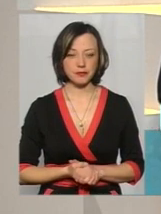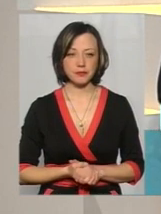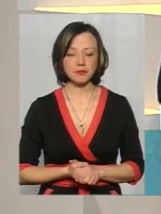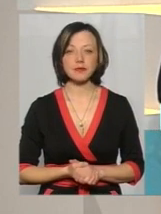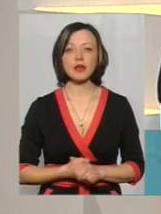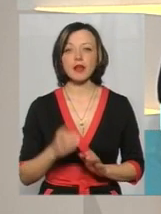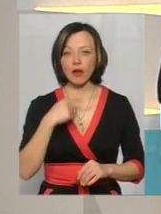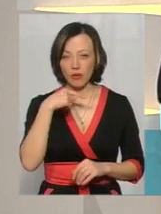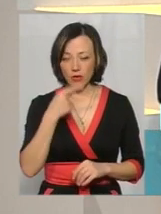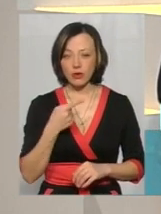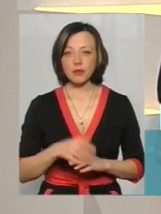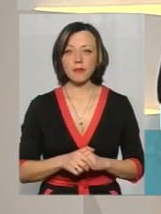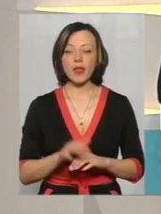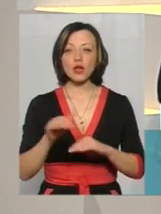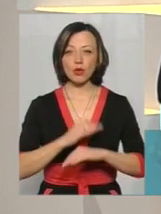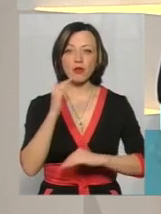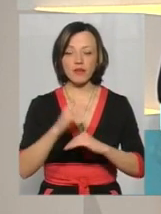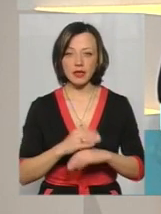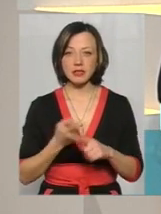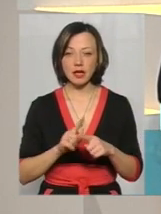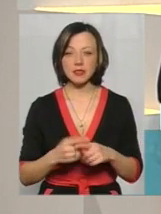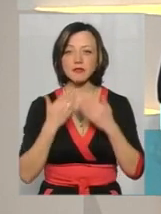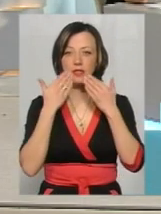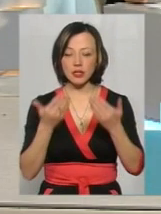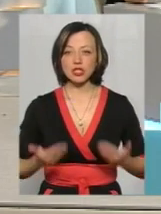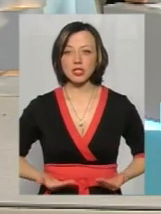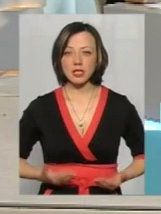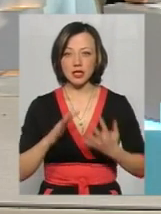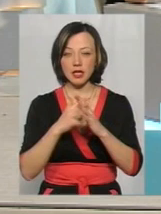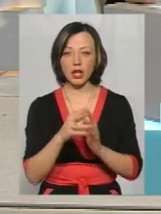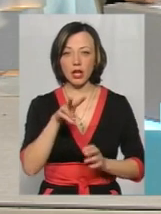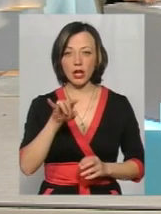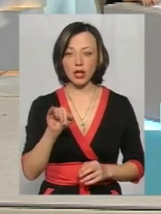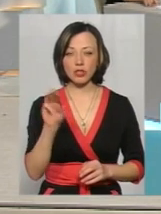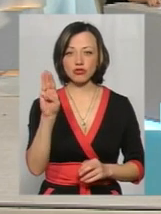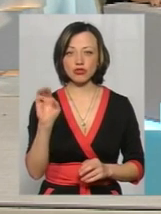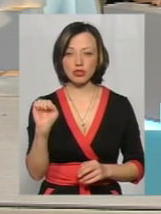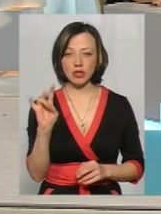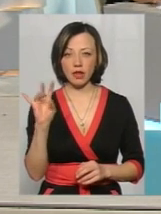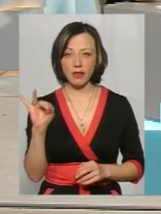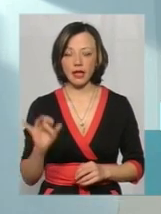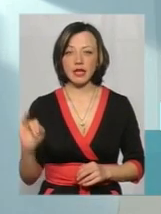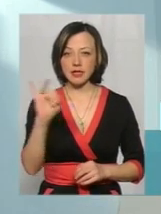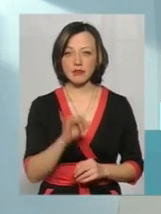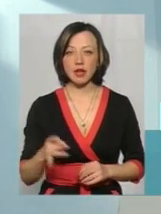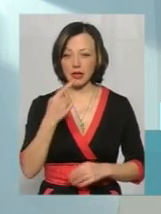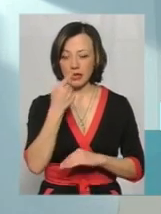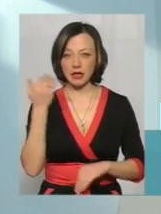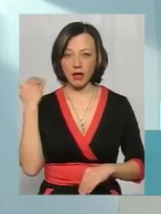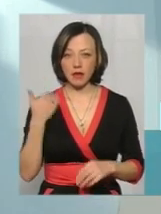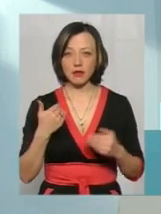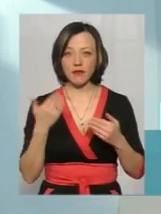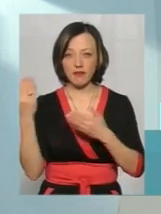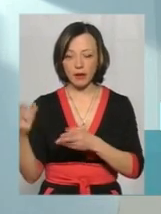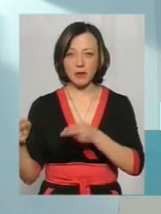Алло, я говорю. Добрий вечір. Це до вас звертається жителька села Ліщан, Нев'ясинського району. Недавно ми приїжджали